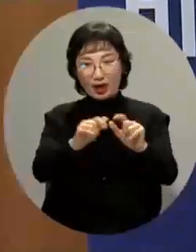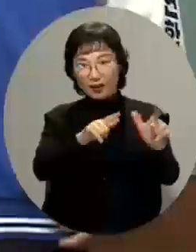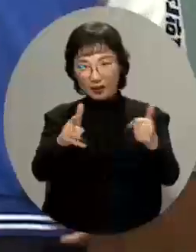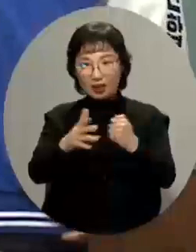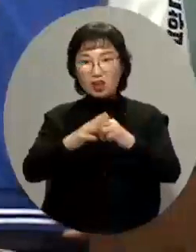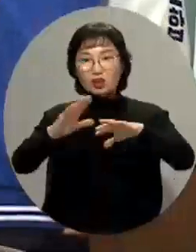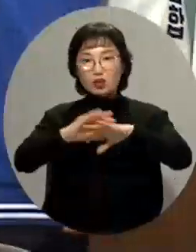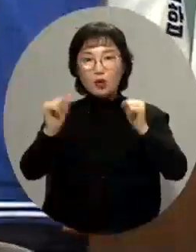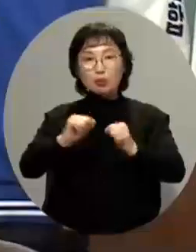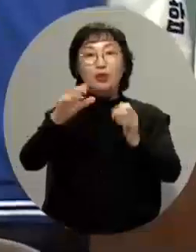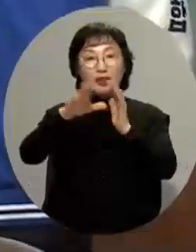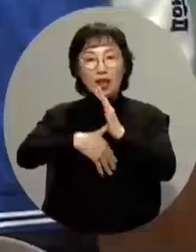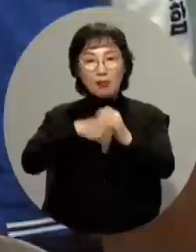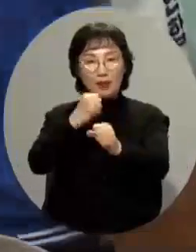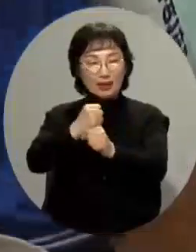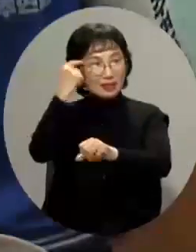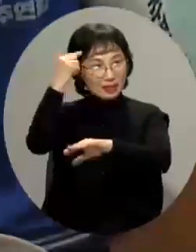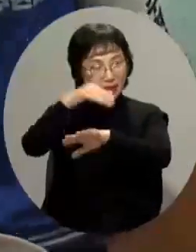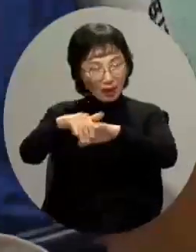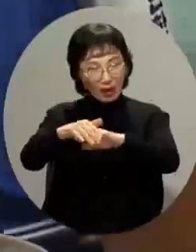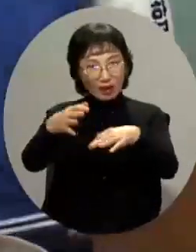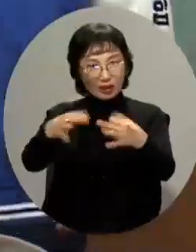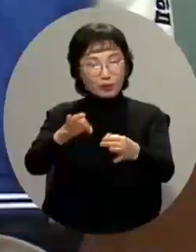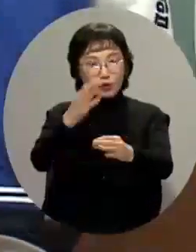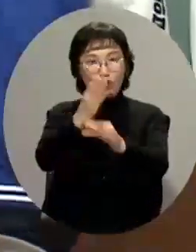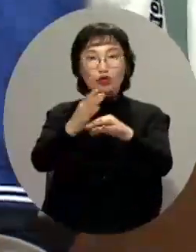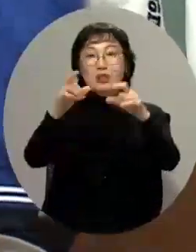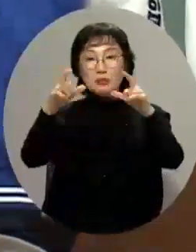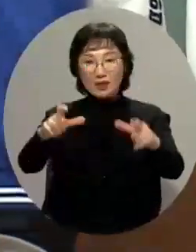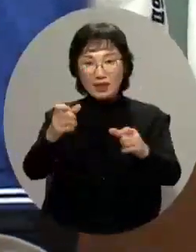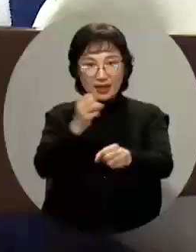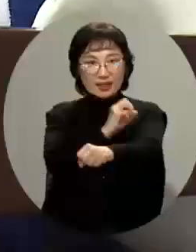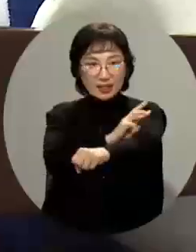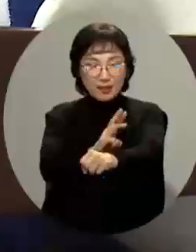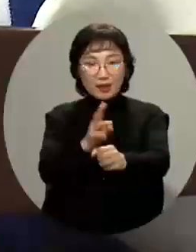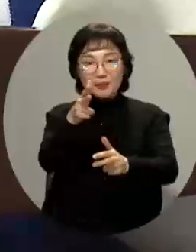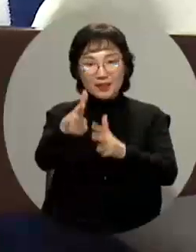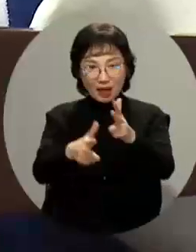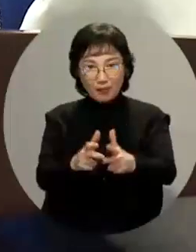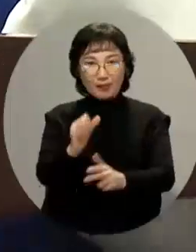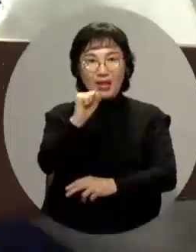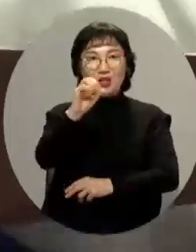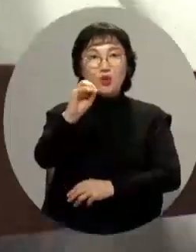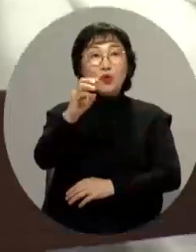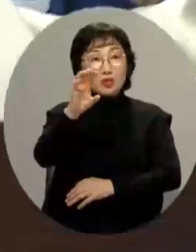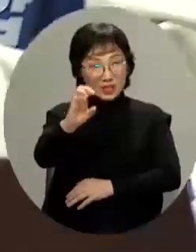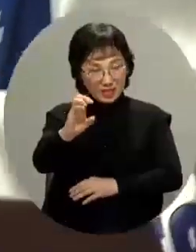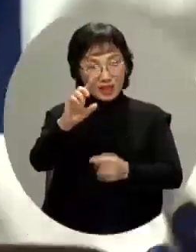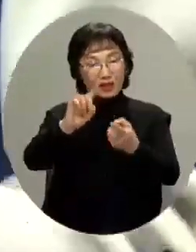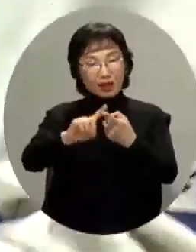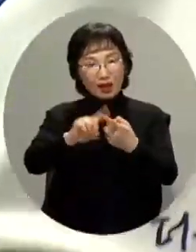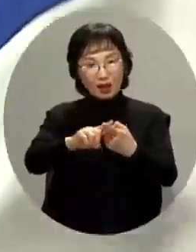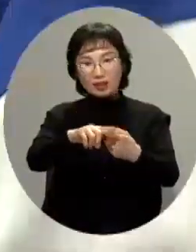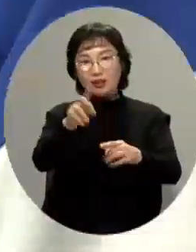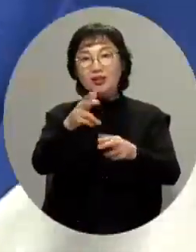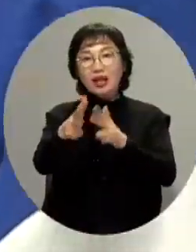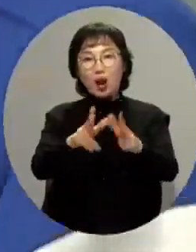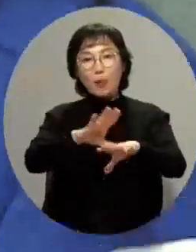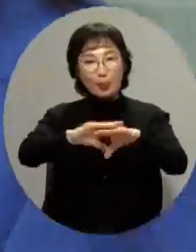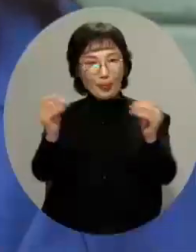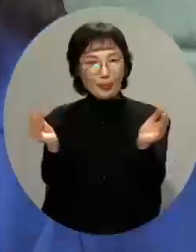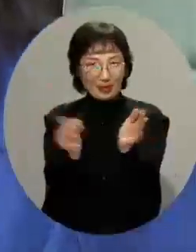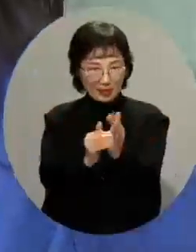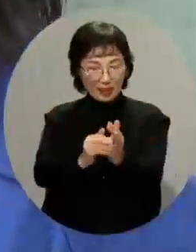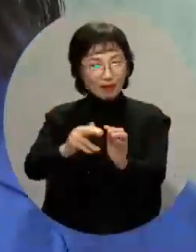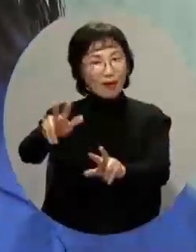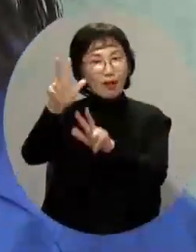전성시대를 열어가겠다며 금융중심지 지정과 새만금 사업 재추진, SOC 사업 마무리 등을 약속했습니다. 최소